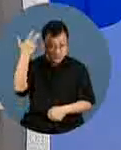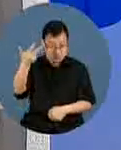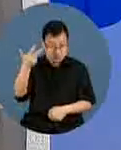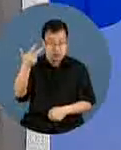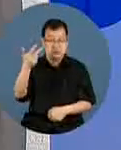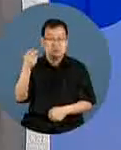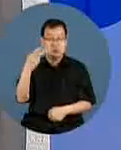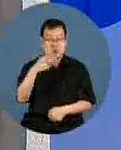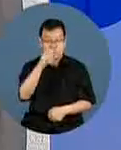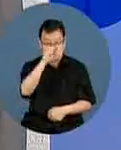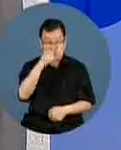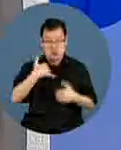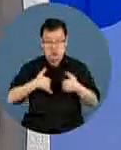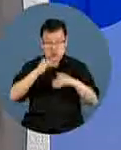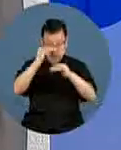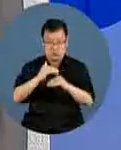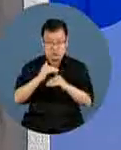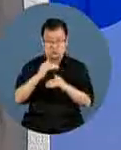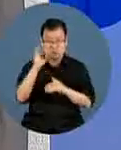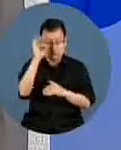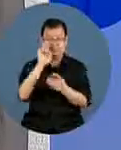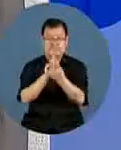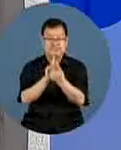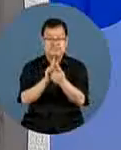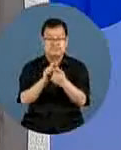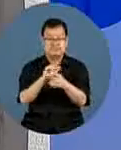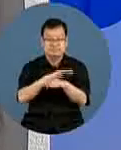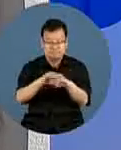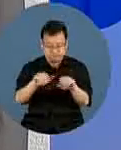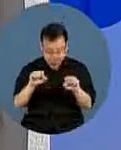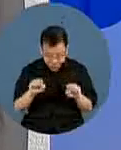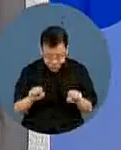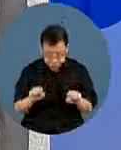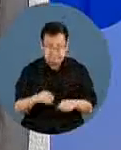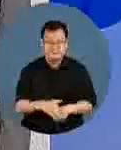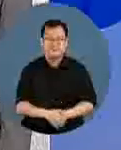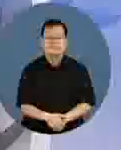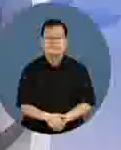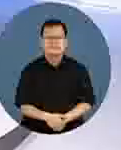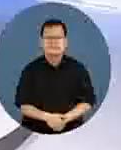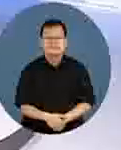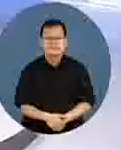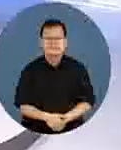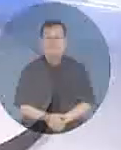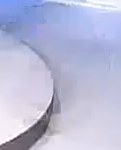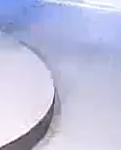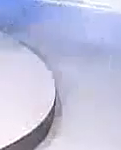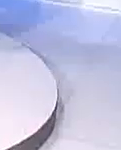다음 주에 더 좋은 내용으로 찾아뵙도록 하겠습니다. 안녕히 계세요.